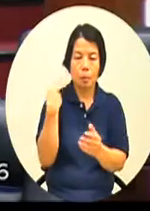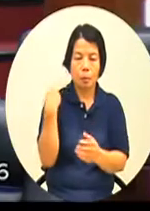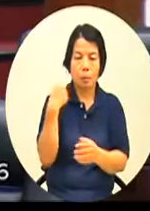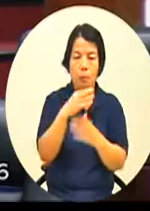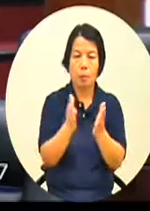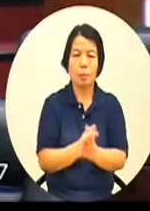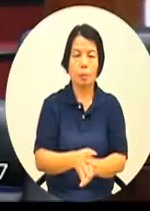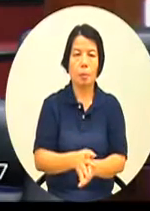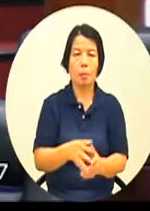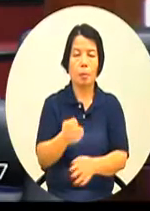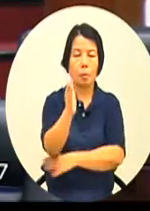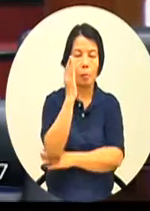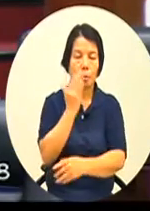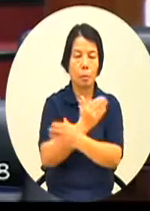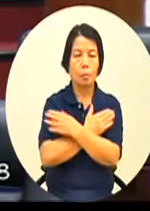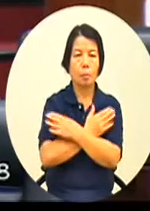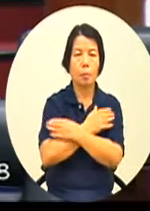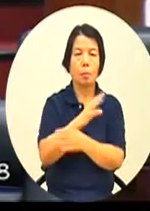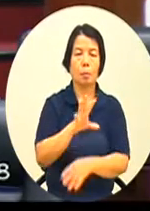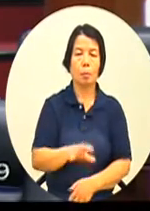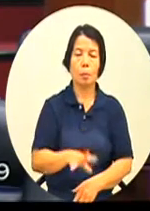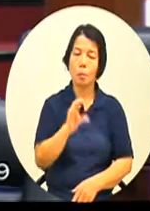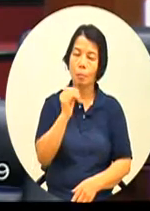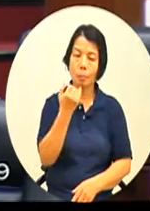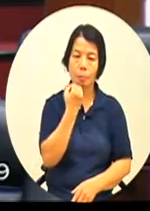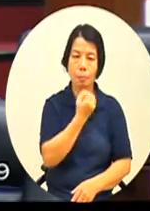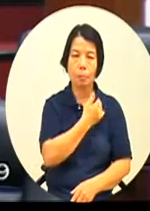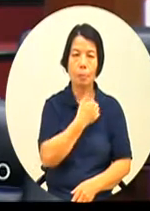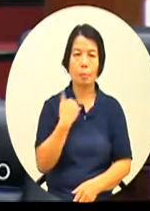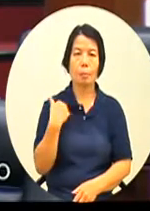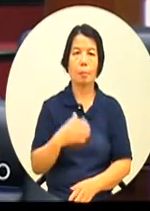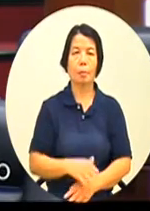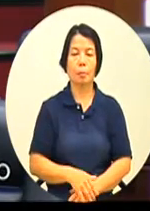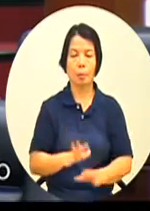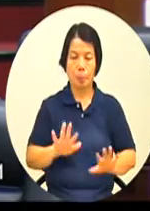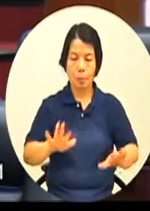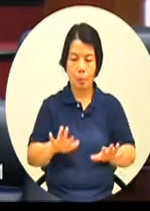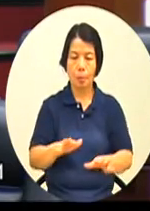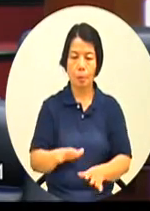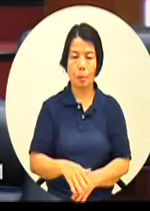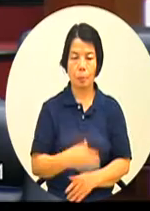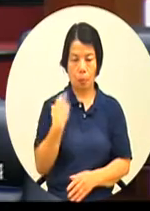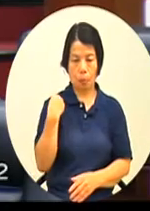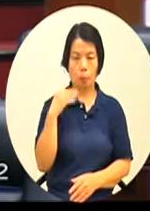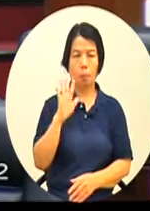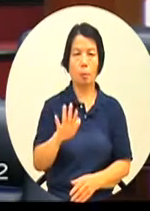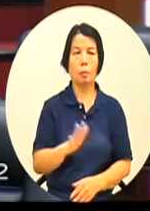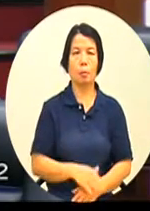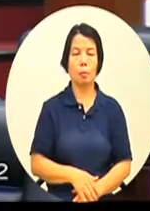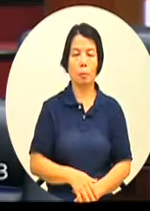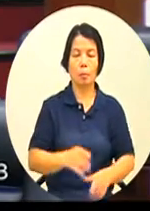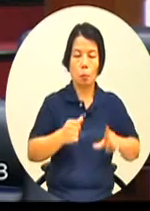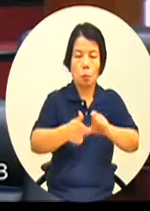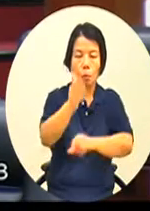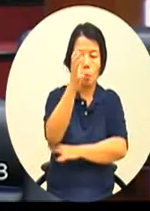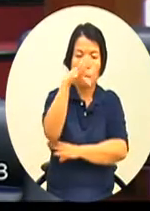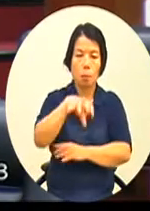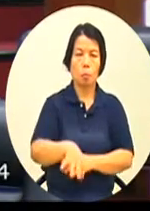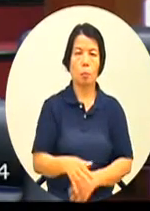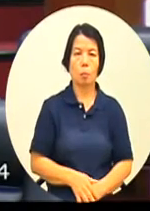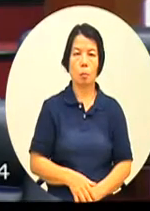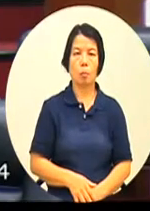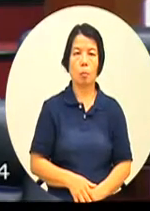公幼托，有没有可能啊在我们既有的可能是区公所可能